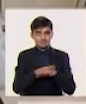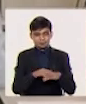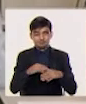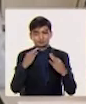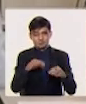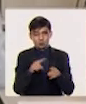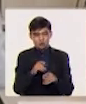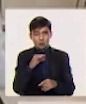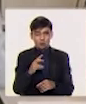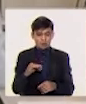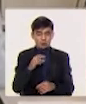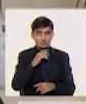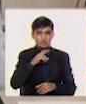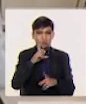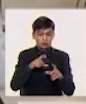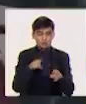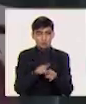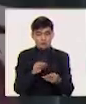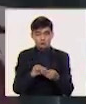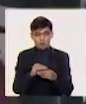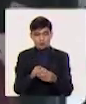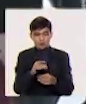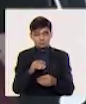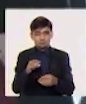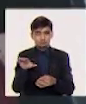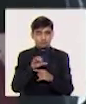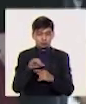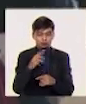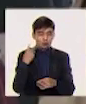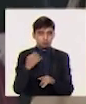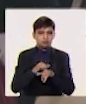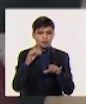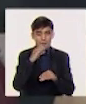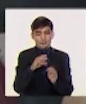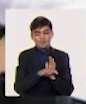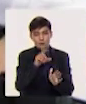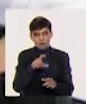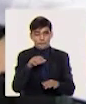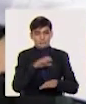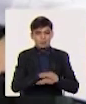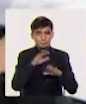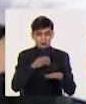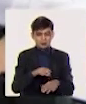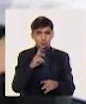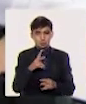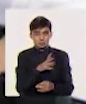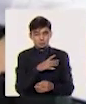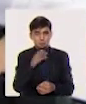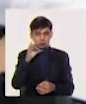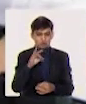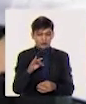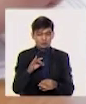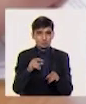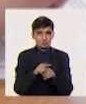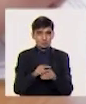азаматтар көп ұзамай қайтадан қарызға белшеден батуы бек мүмкін. Депутаттар олай болмас үшін банктердің батпандай пайыздық